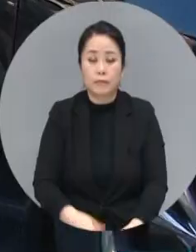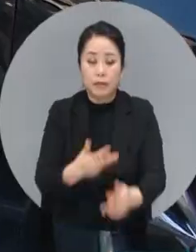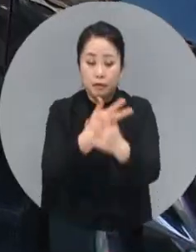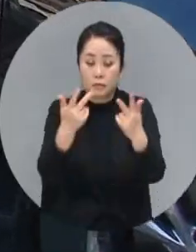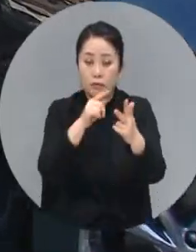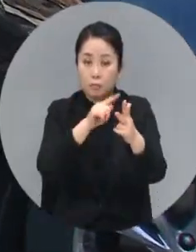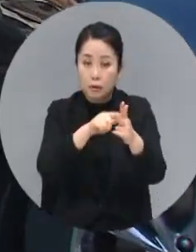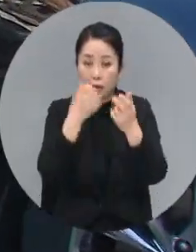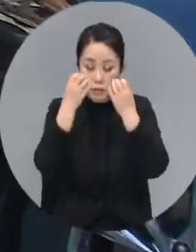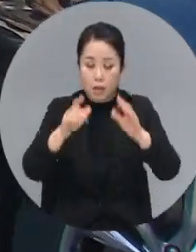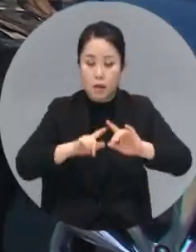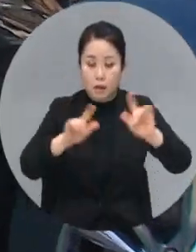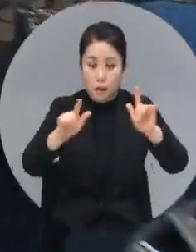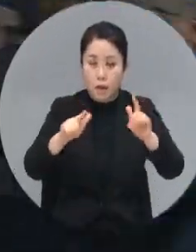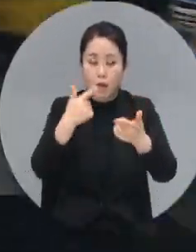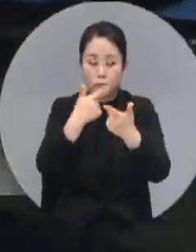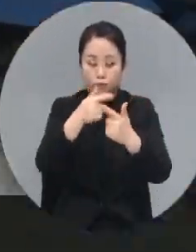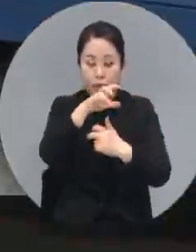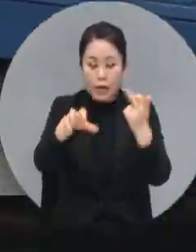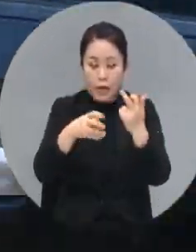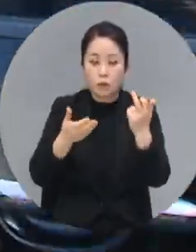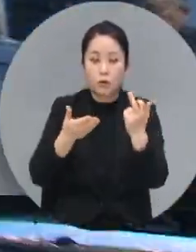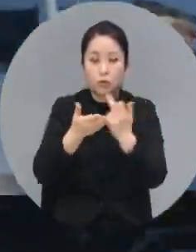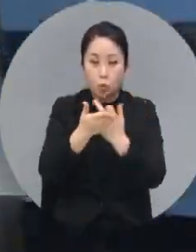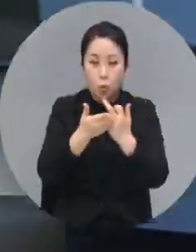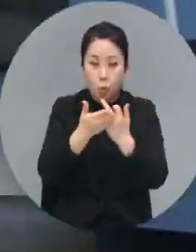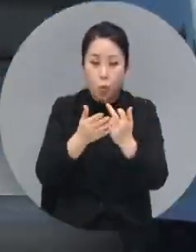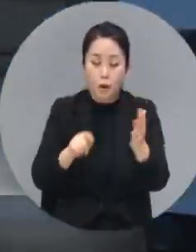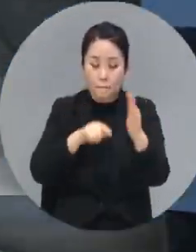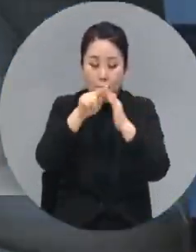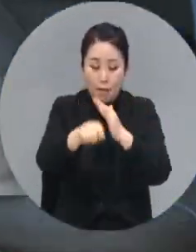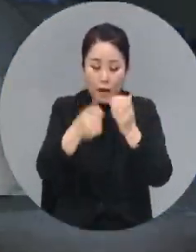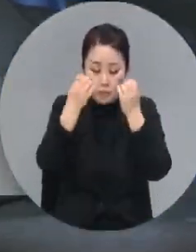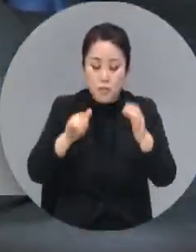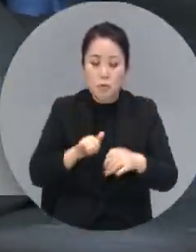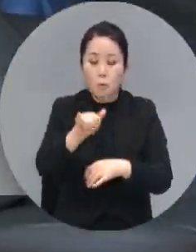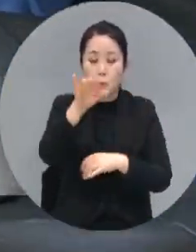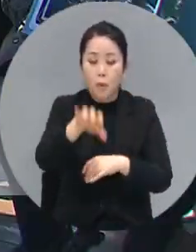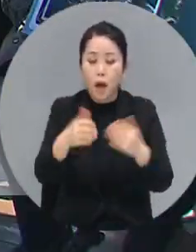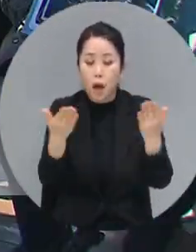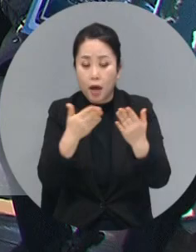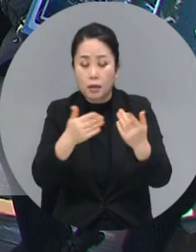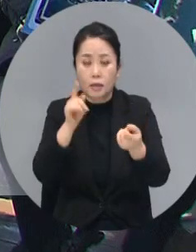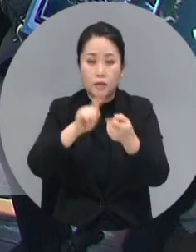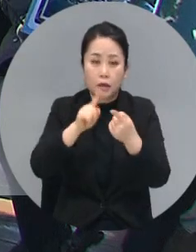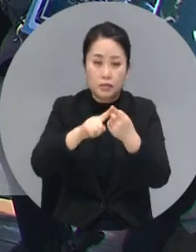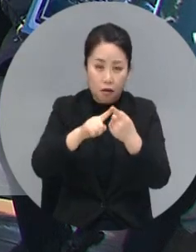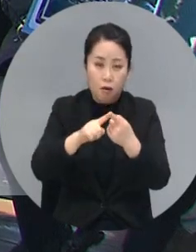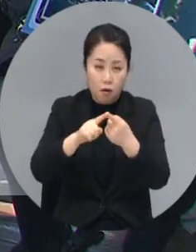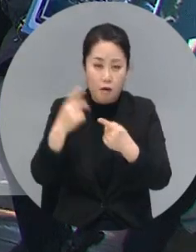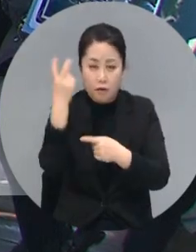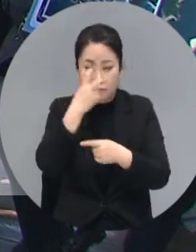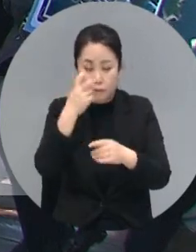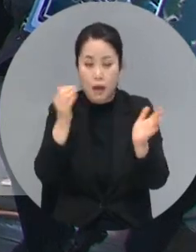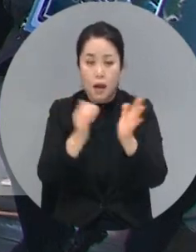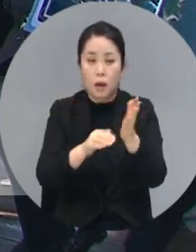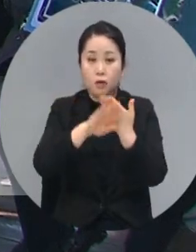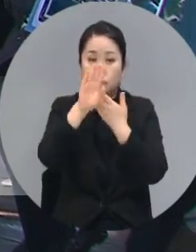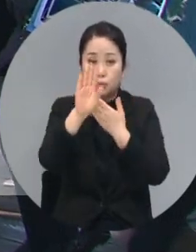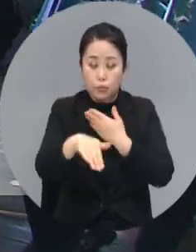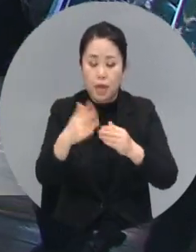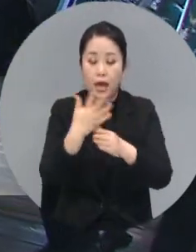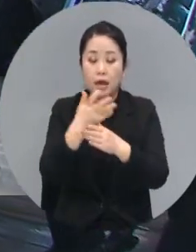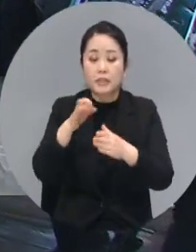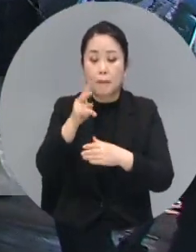이재명 대표는 새해 부산 가덕도를 찾아 신공항 현안을 챙긴 뒤 양산 평산마을에서 문재인 전 대통령을